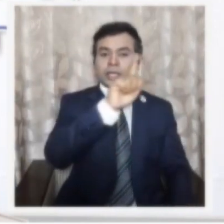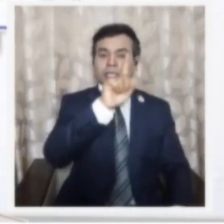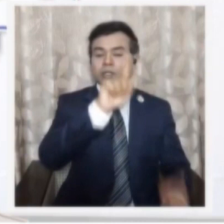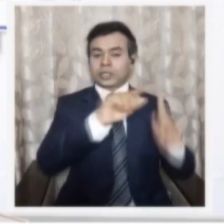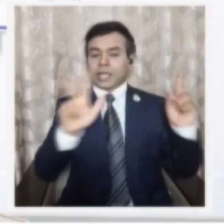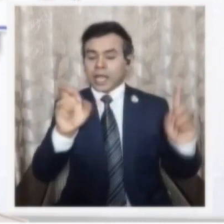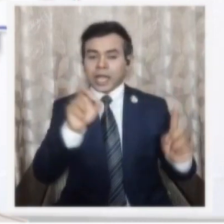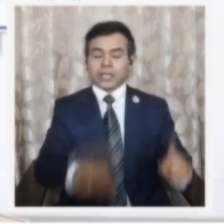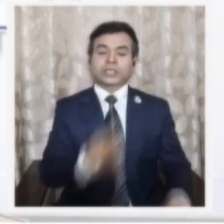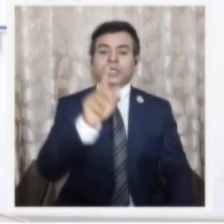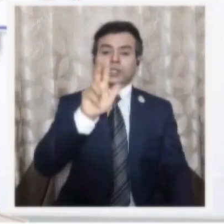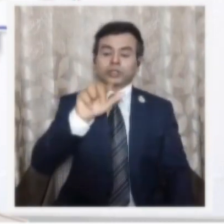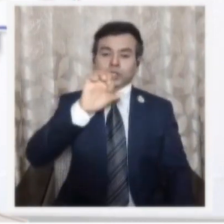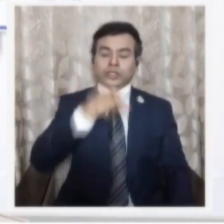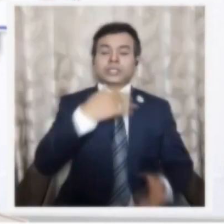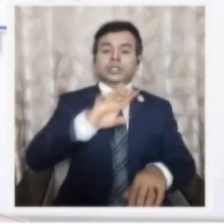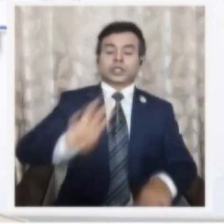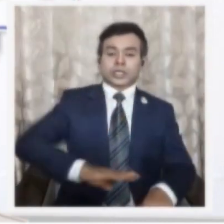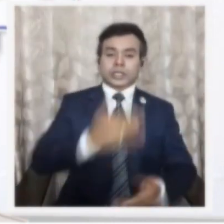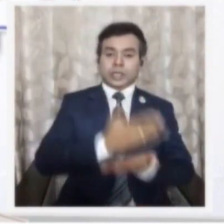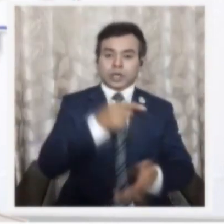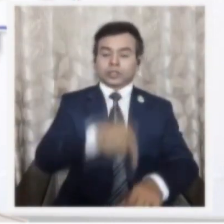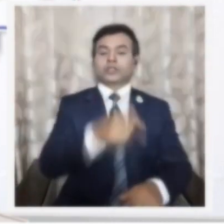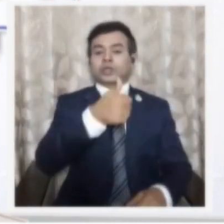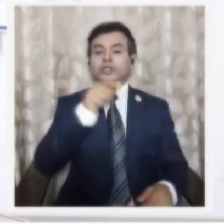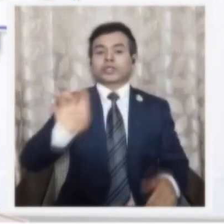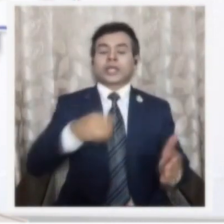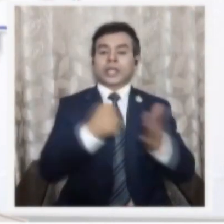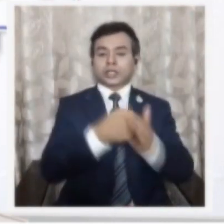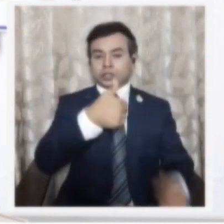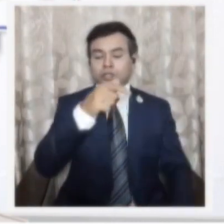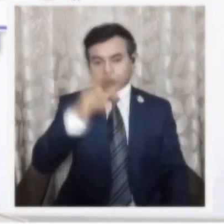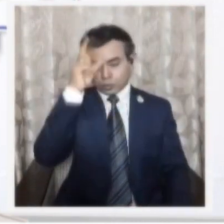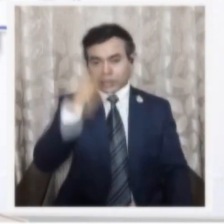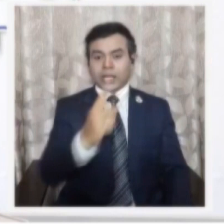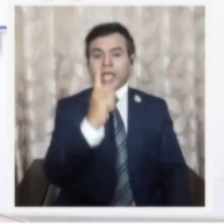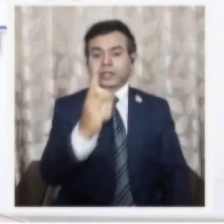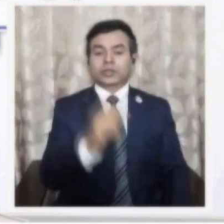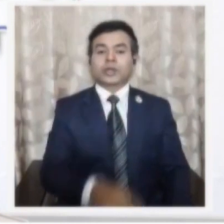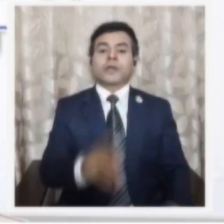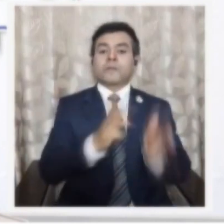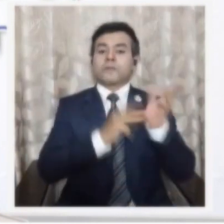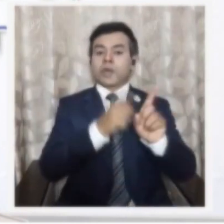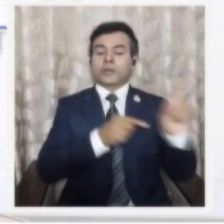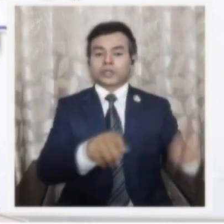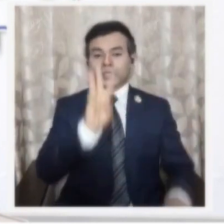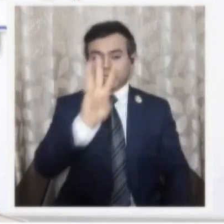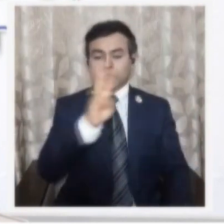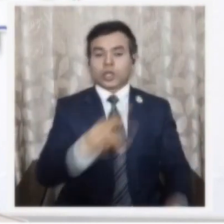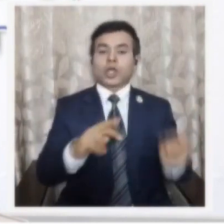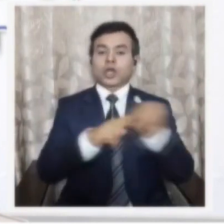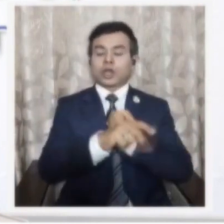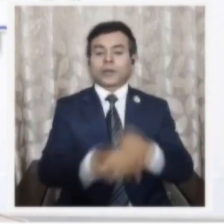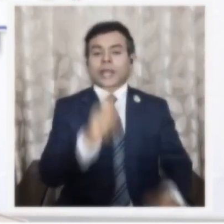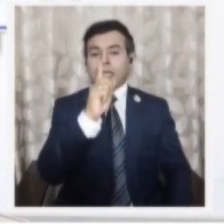9 জন এবং 71 থেকে 80 8 জন। বিভাগ ভিত্তিক ঢাকা বিভাগ 10 জন, চট্টগ্রাম 9 জন, রাজশাহী 6